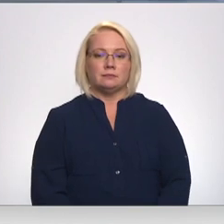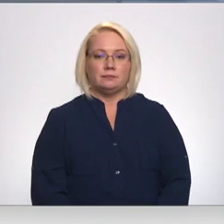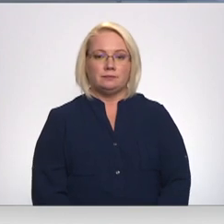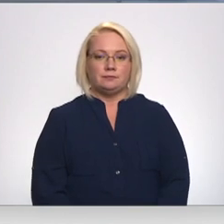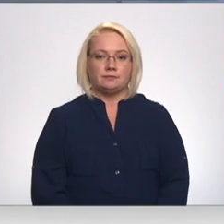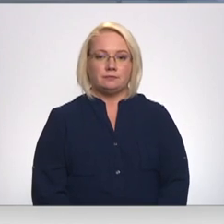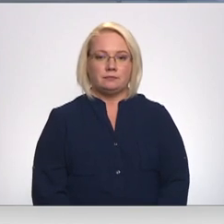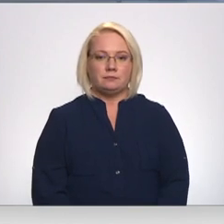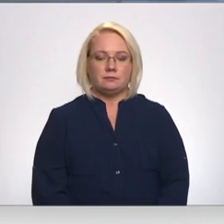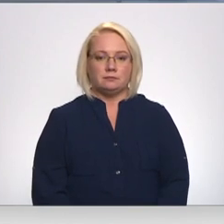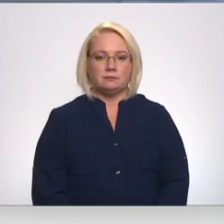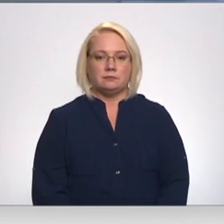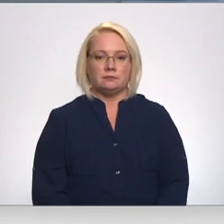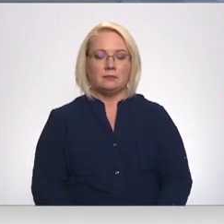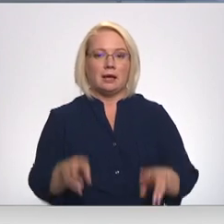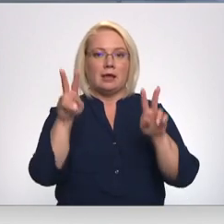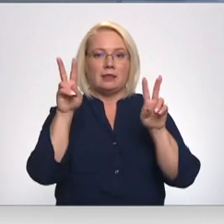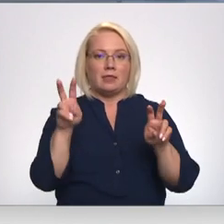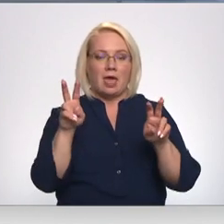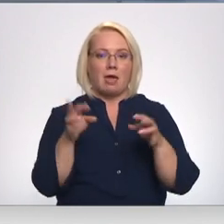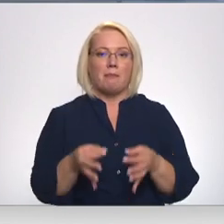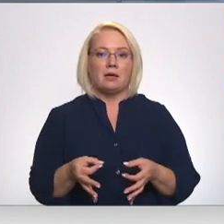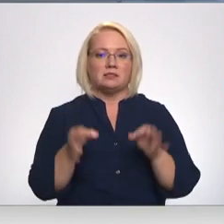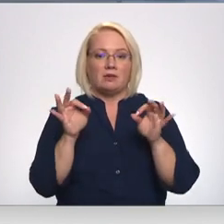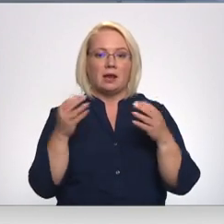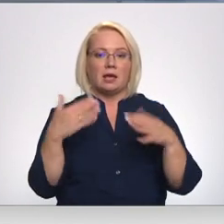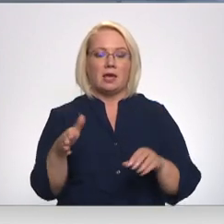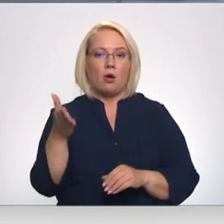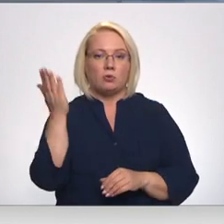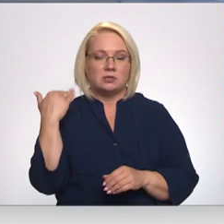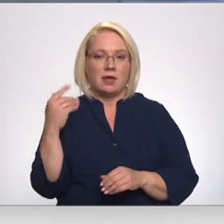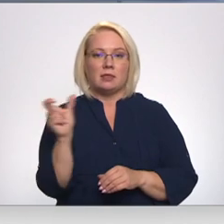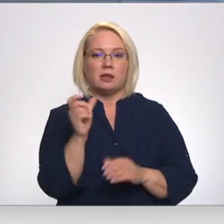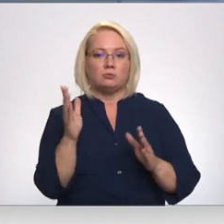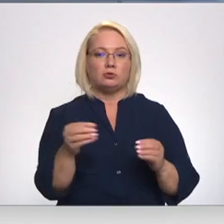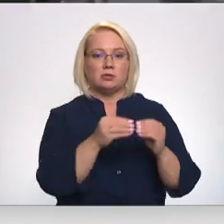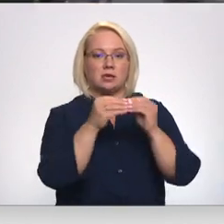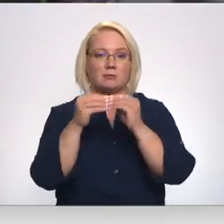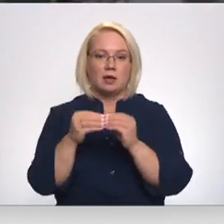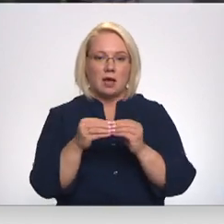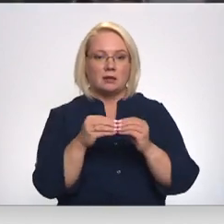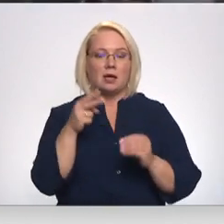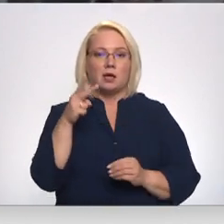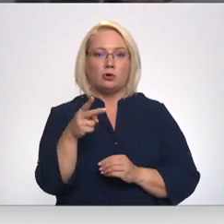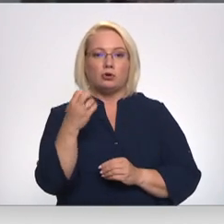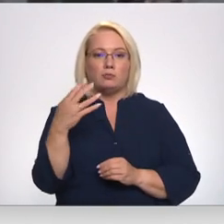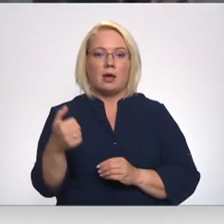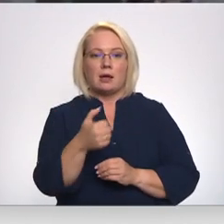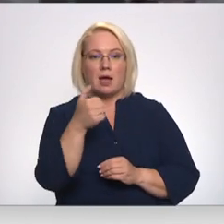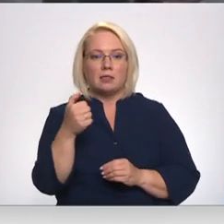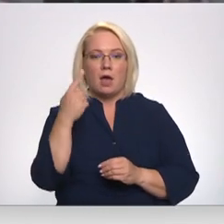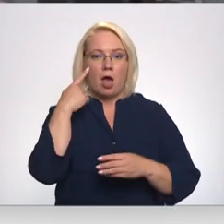Šī tēma mums ir svarīga jau ļoti sen, jau drīz būs 10 gadi. Kad 14. Gadā tā laika doma